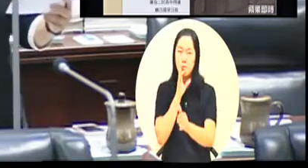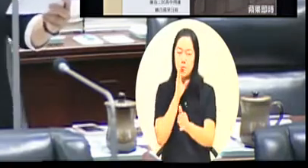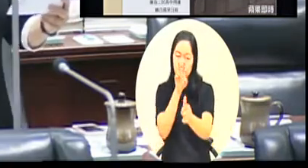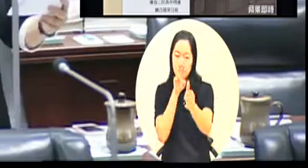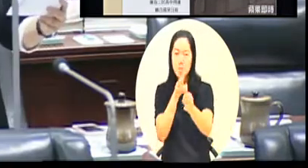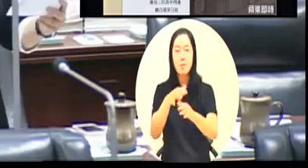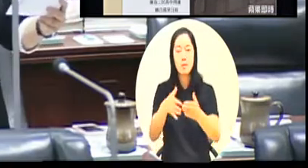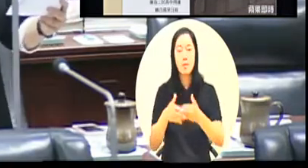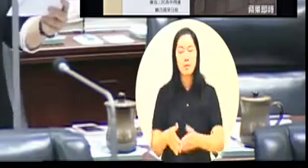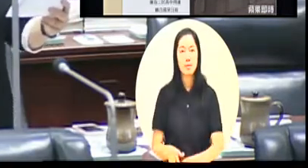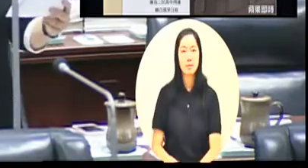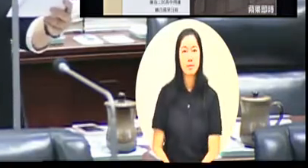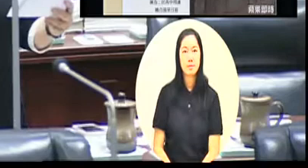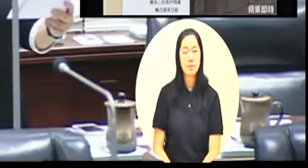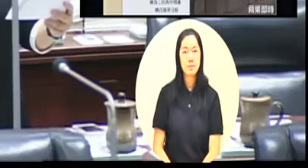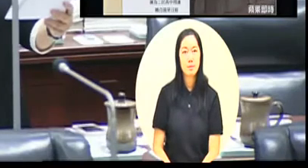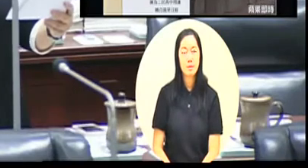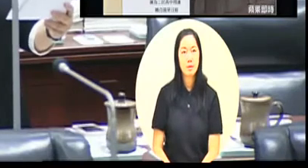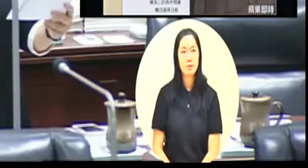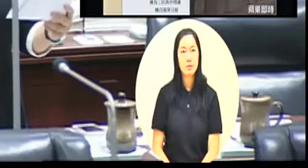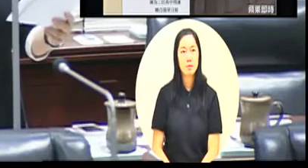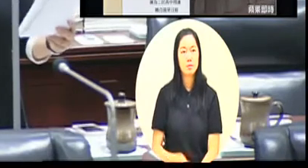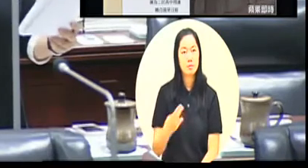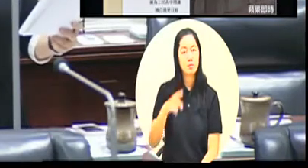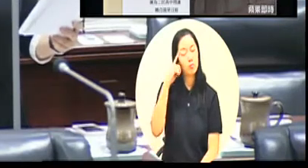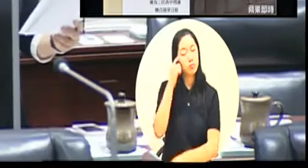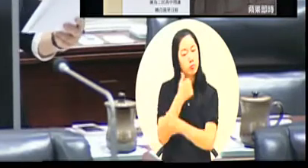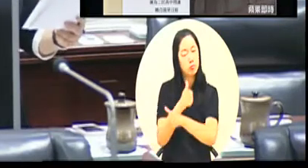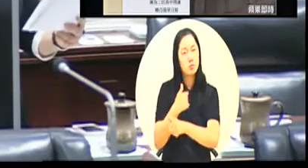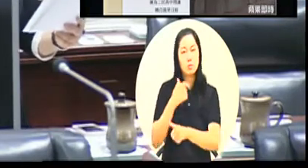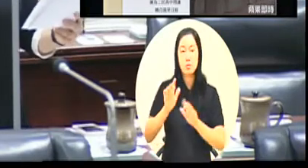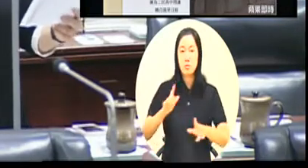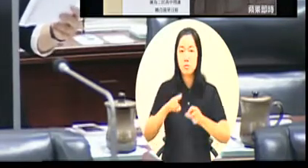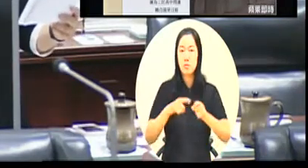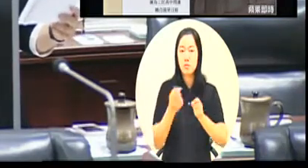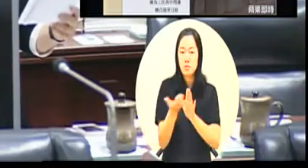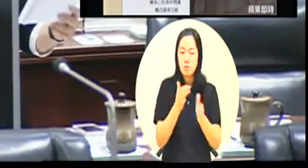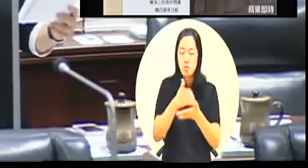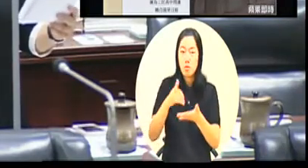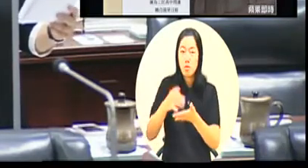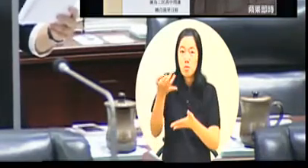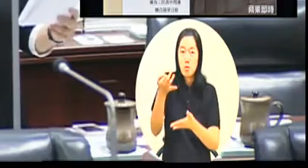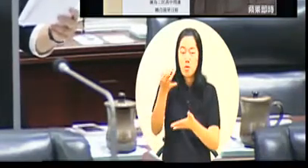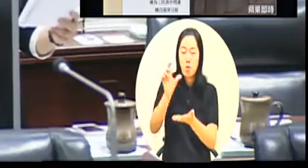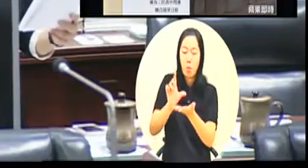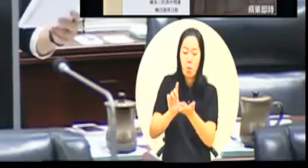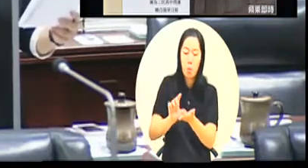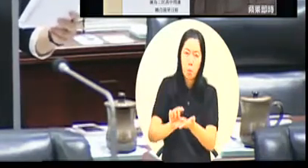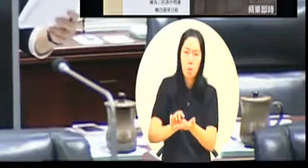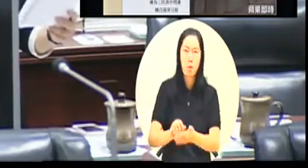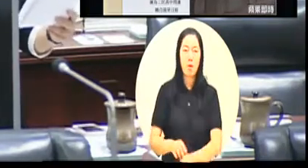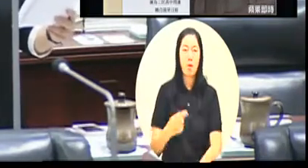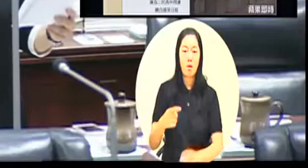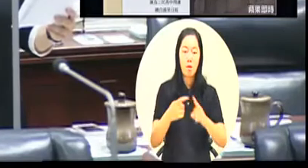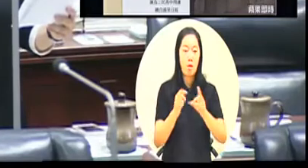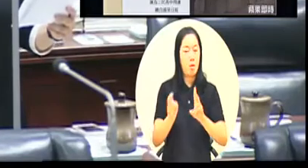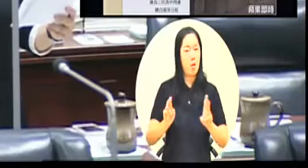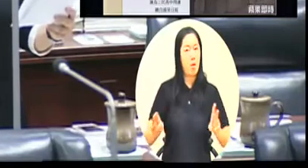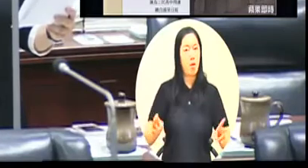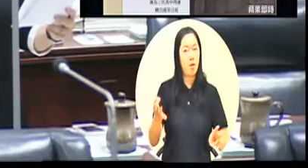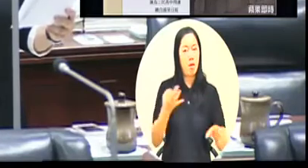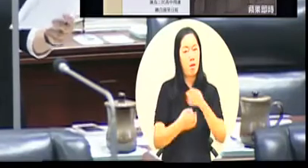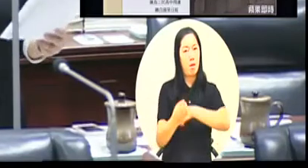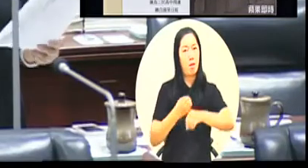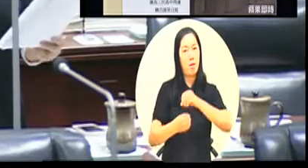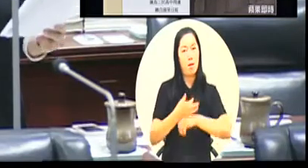哦。所以我想你们，但是我考量到你们今年的预算呢，似乎都减少了，尤其是人事经费也减少了，那你